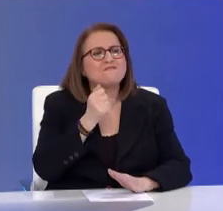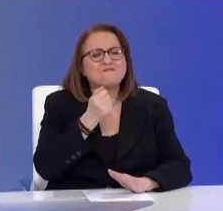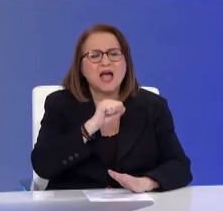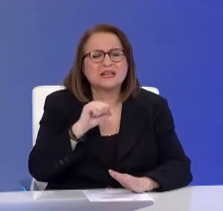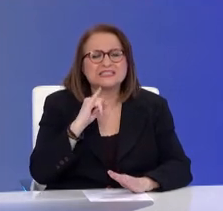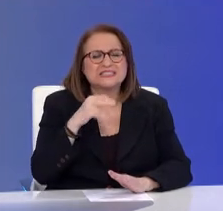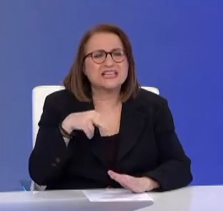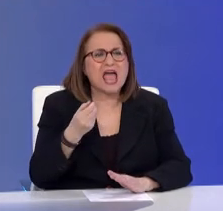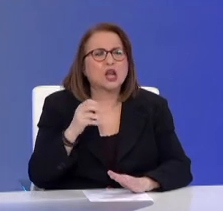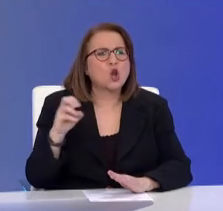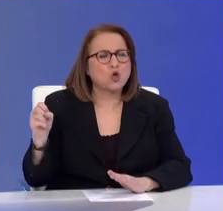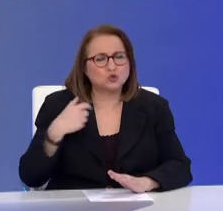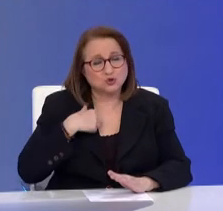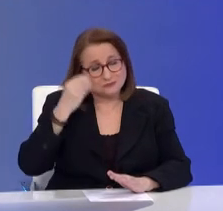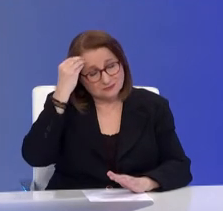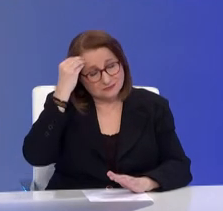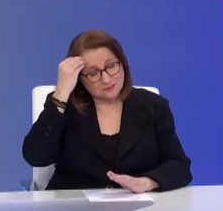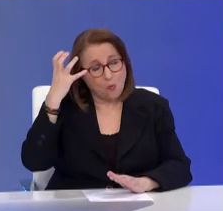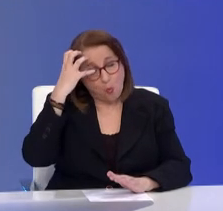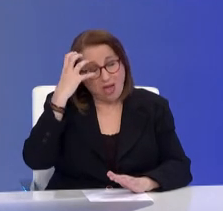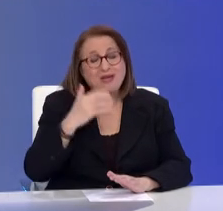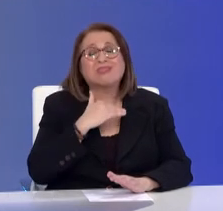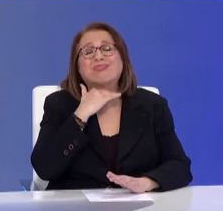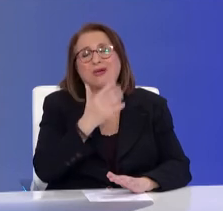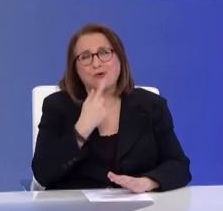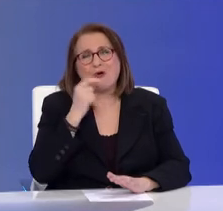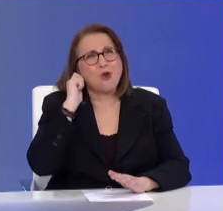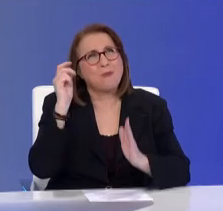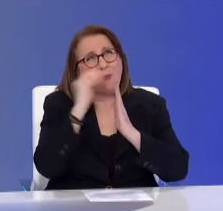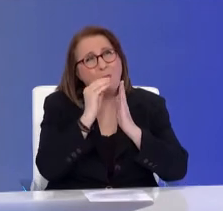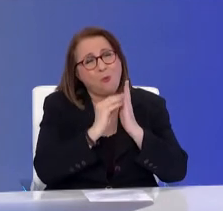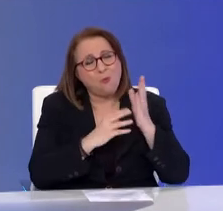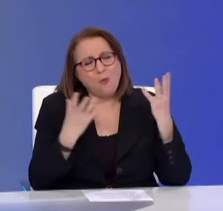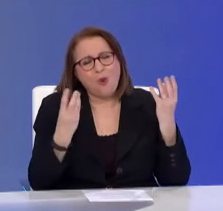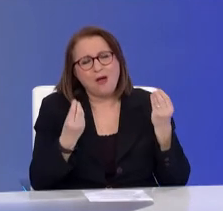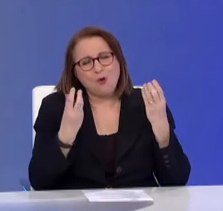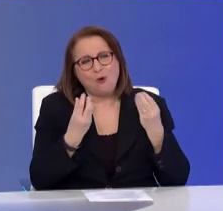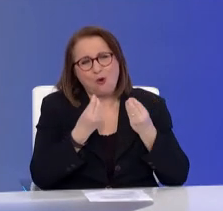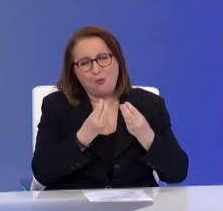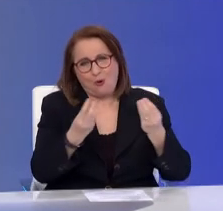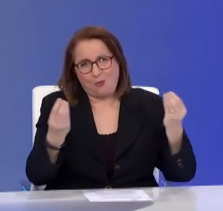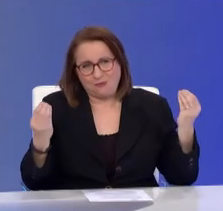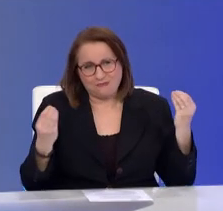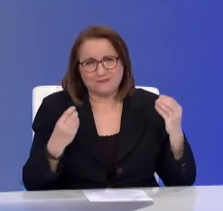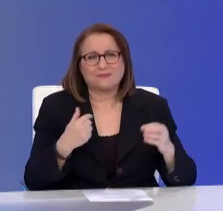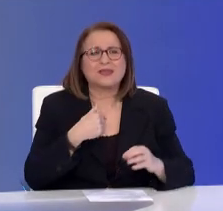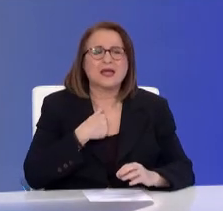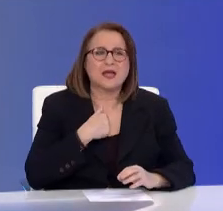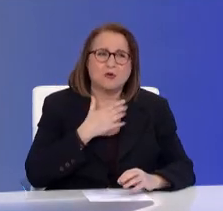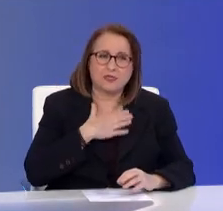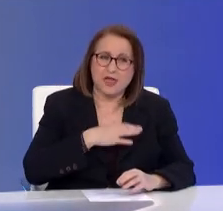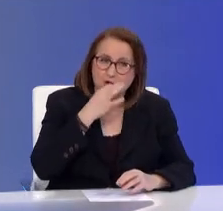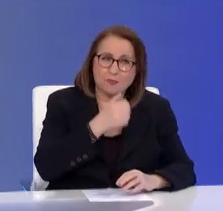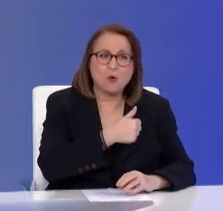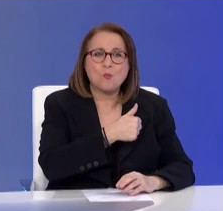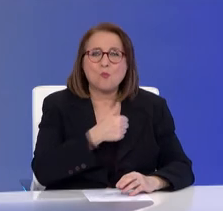Δεν μπορώ να τους απαριθμίσω όλους, γιατί είναι πάρα πολλοί. Θα ήθελα μόνο να